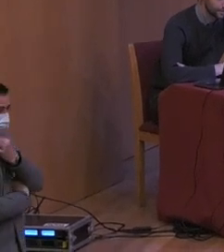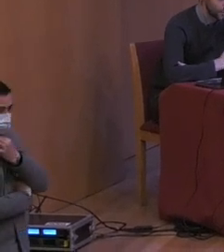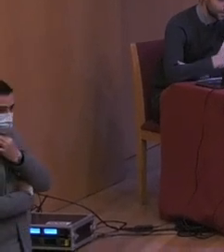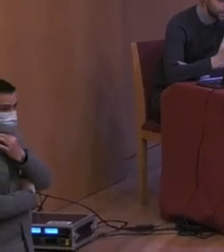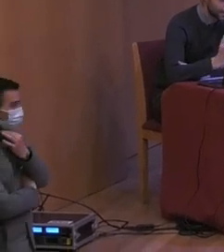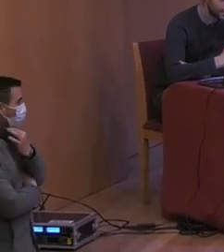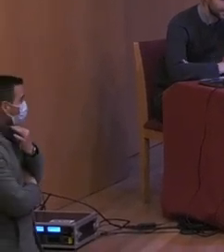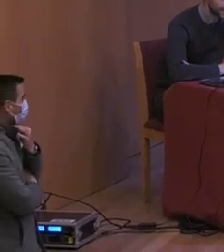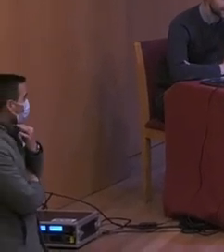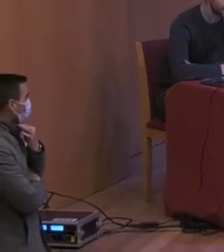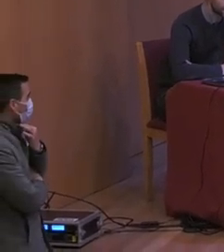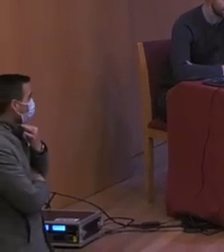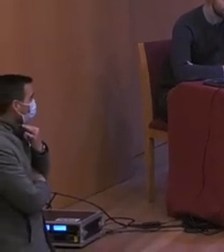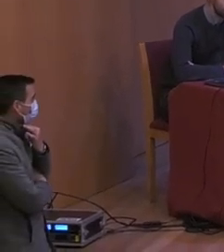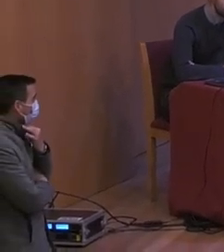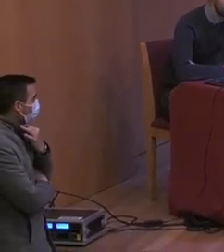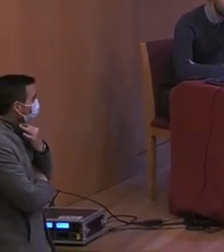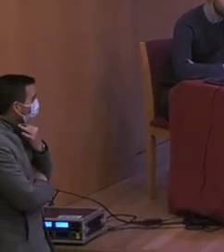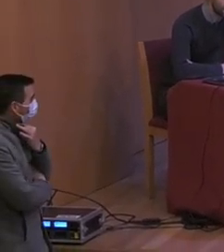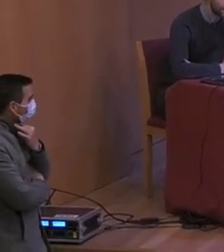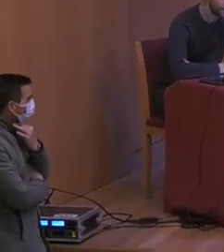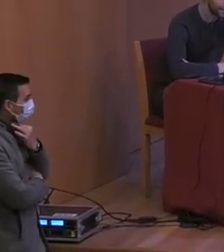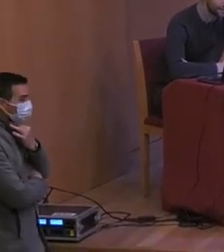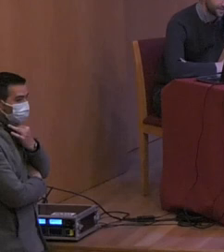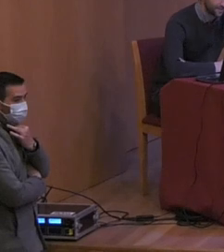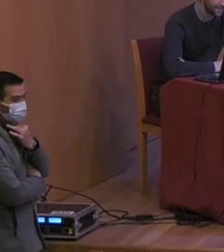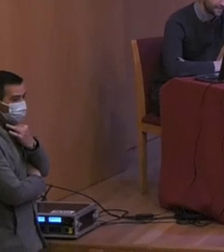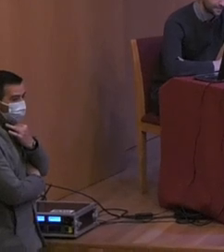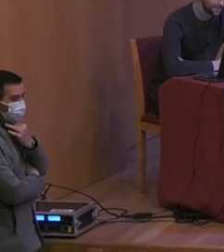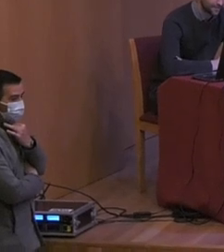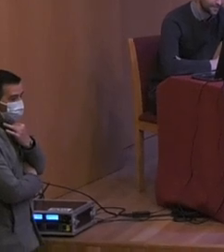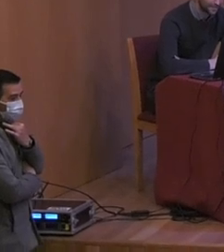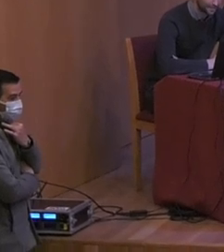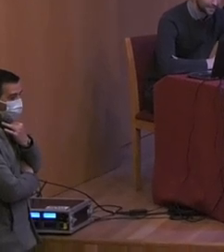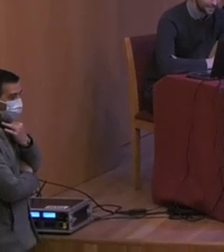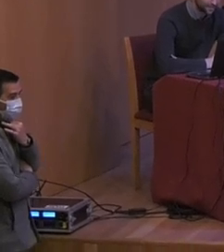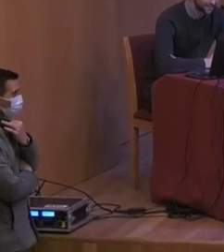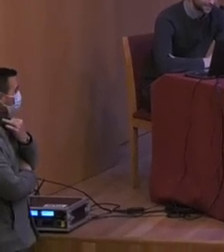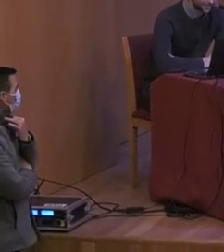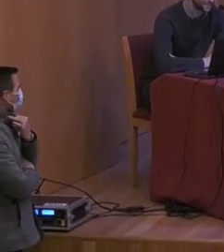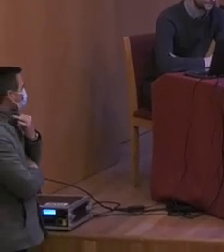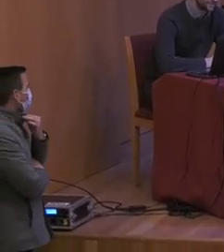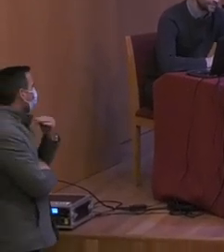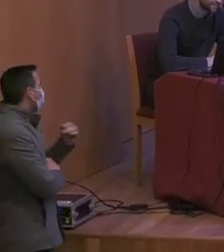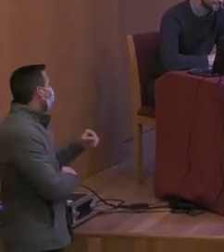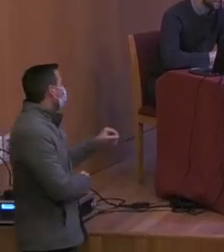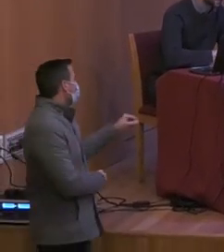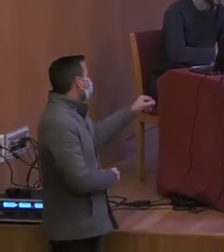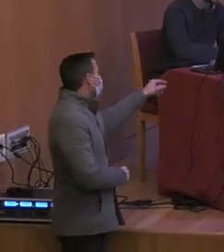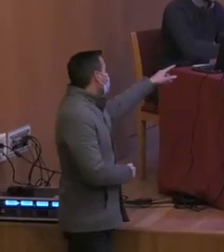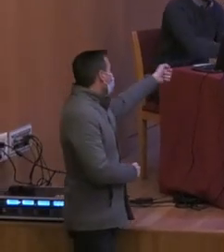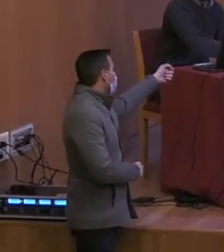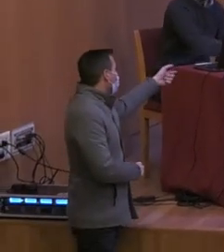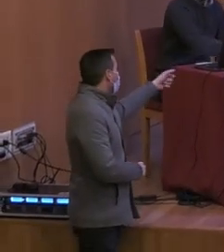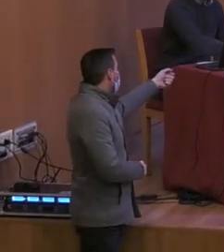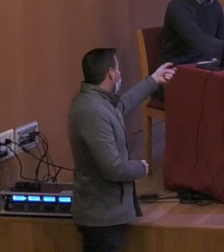a que es puguin explicar els guanyadors de la consulta ciutadana Under Project Lab la seva explicació. Moltes gràcies.